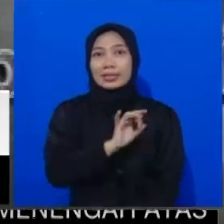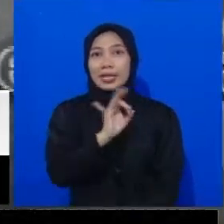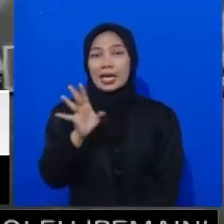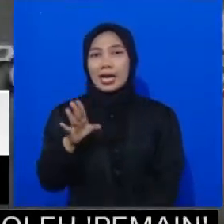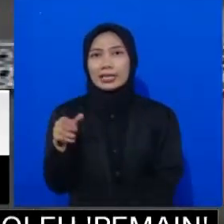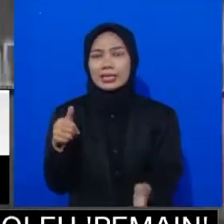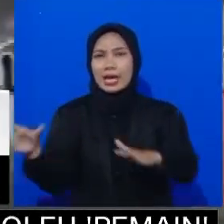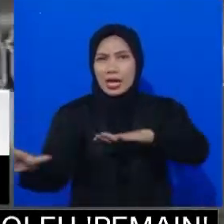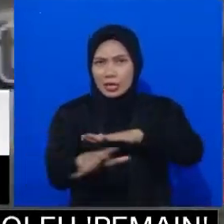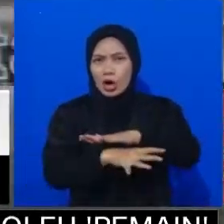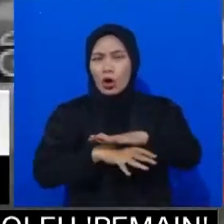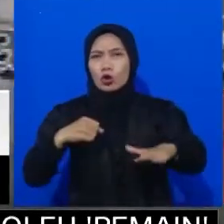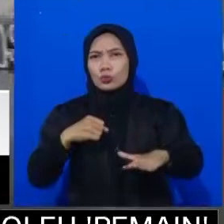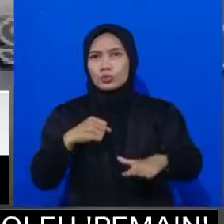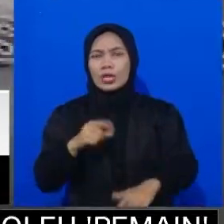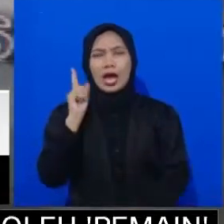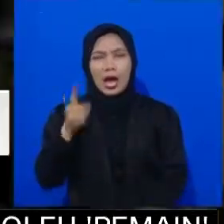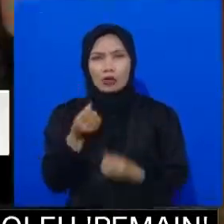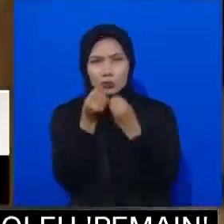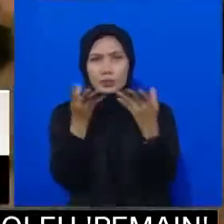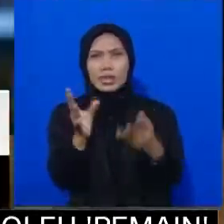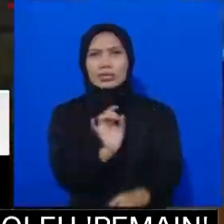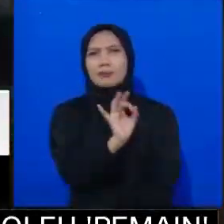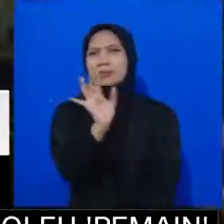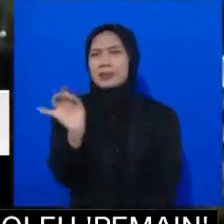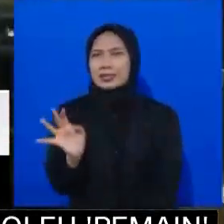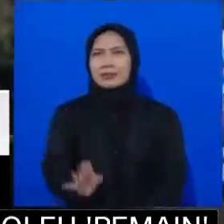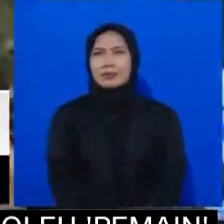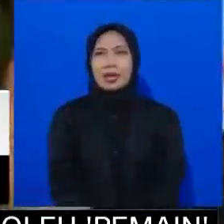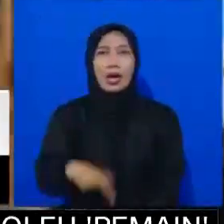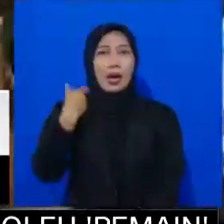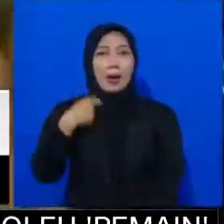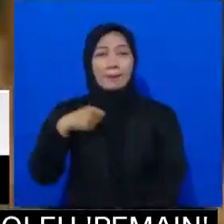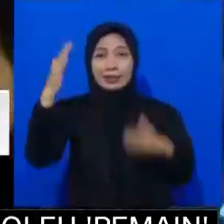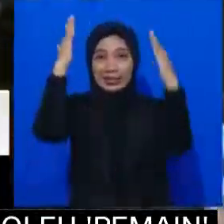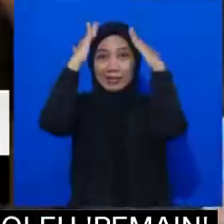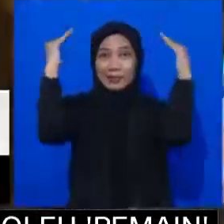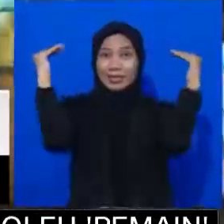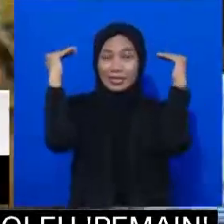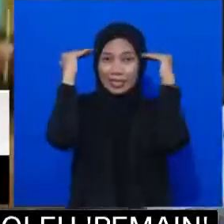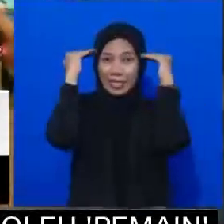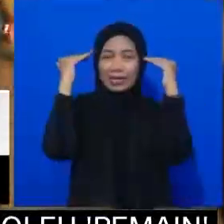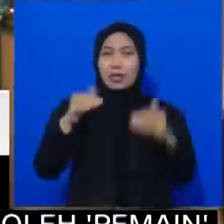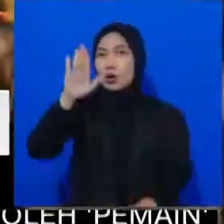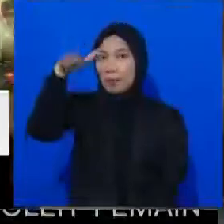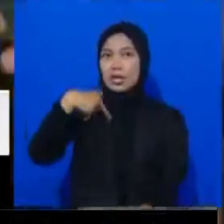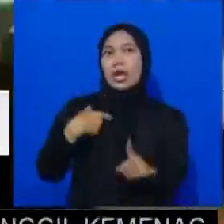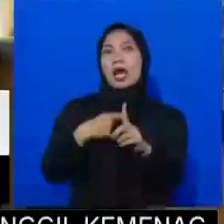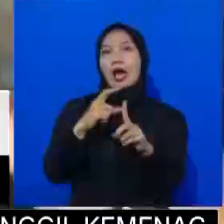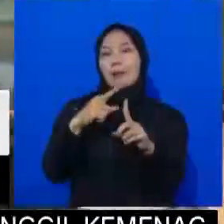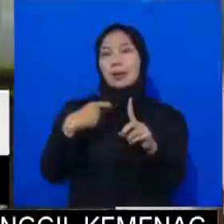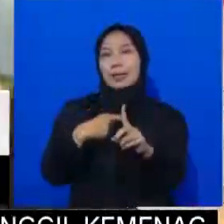korupsi hingga harus memberi klarifikasi. Sementara itu, Menteri Pertanian Syahrul Yasin Limpo dipanggil KPK pada